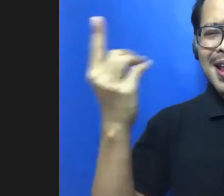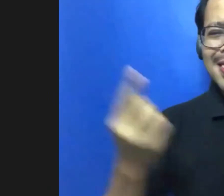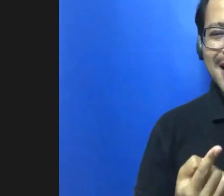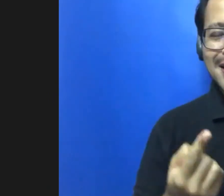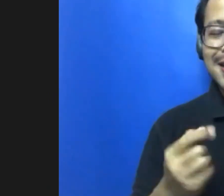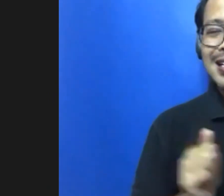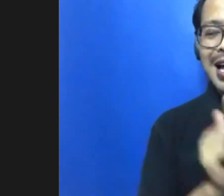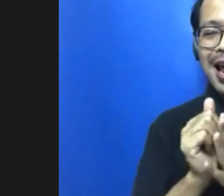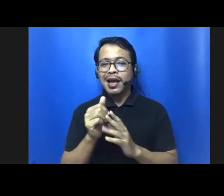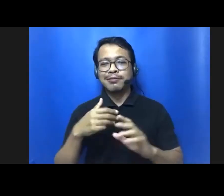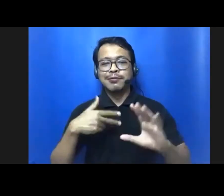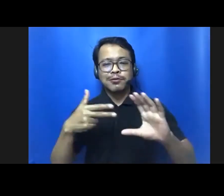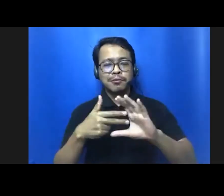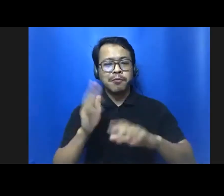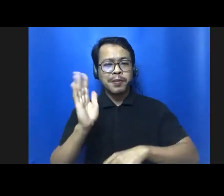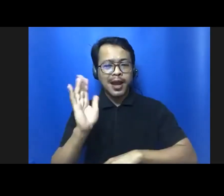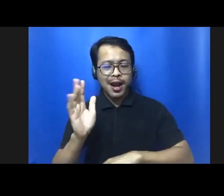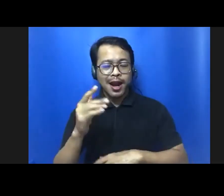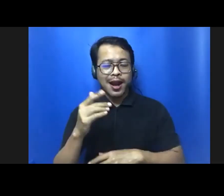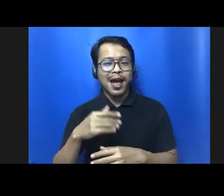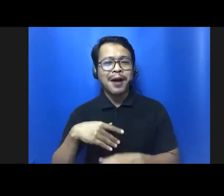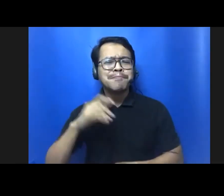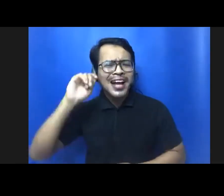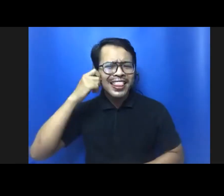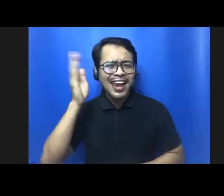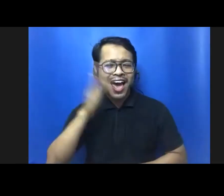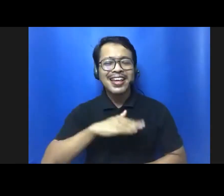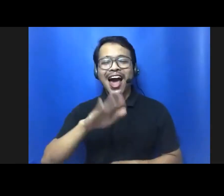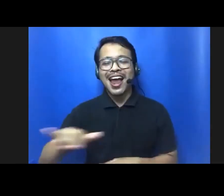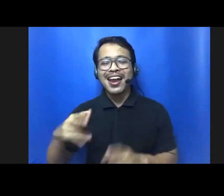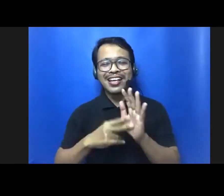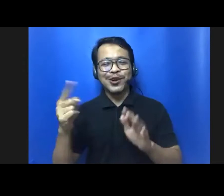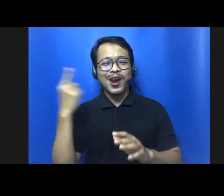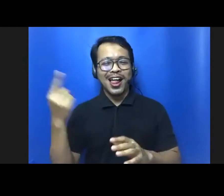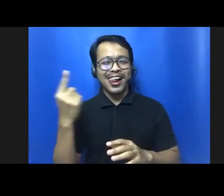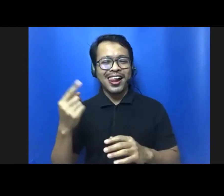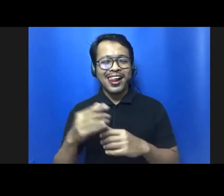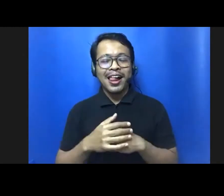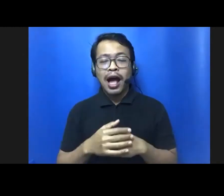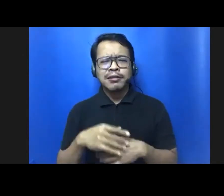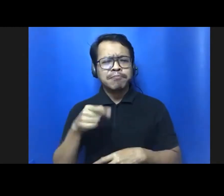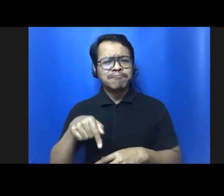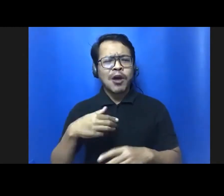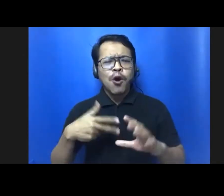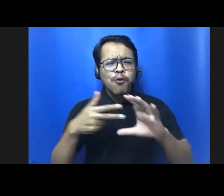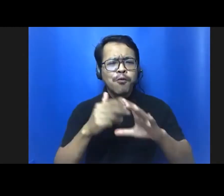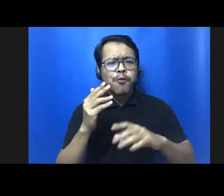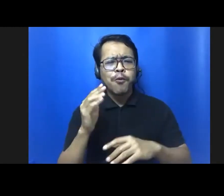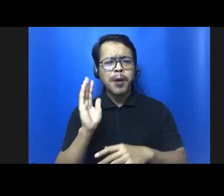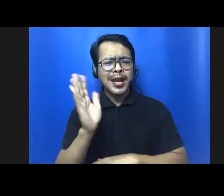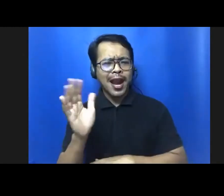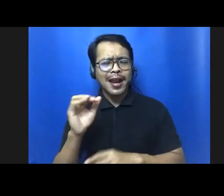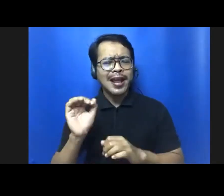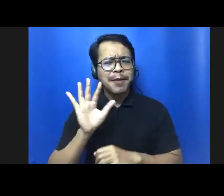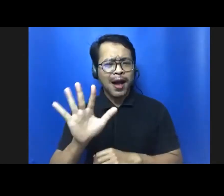acara webinar dalam rangka peringatan Hari Anak Nasional. Ini adalah webinar kelima seri tema pendidikan yang